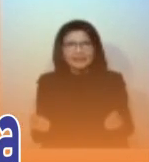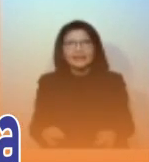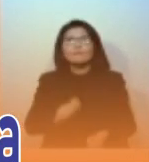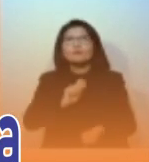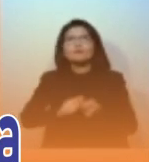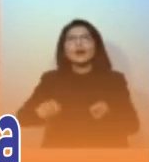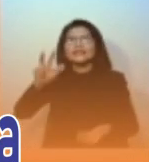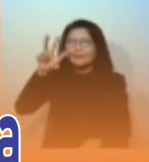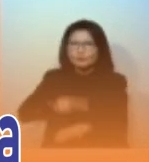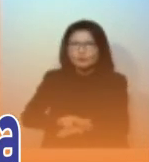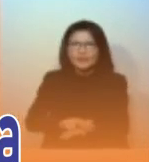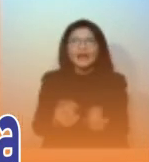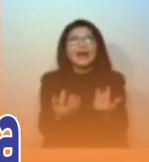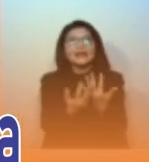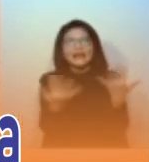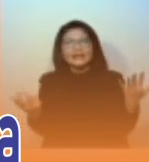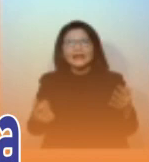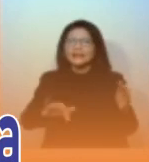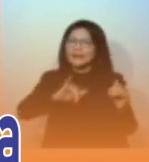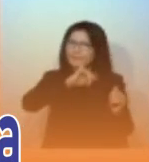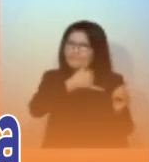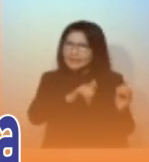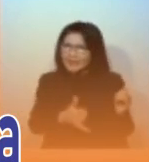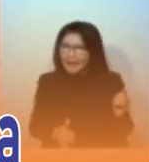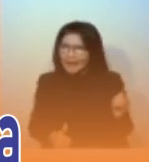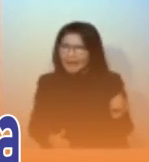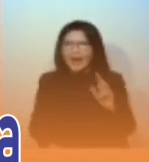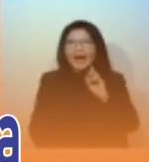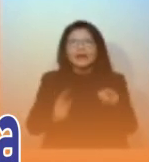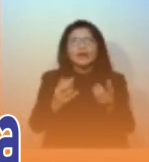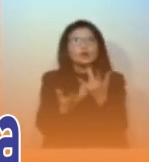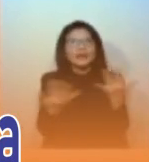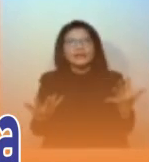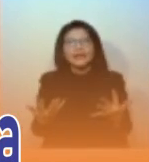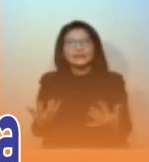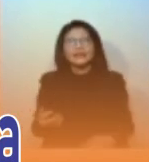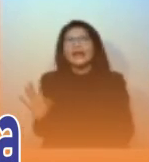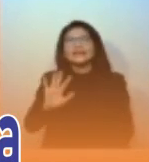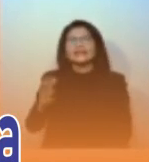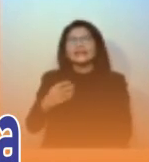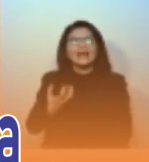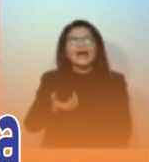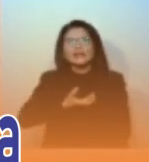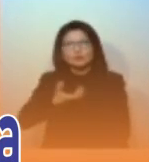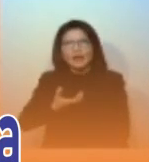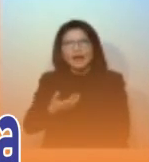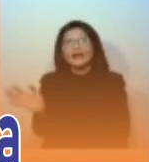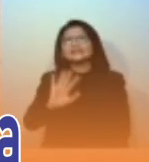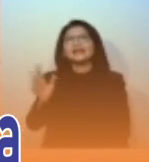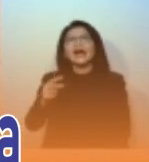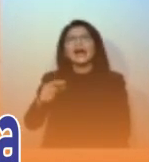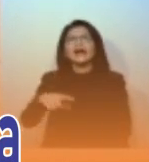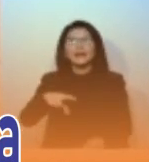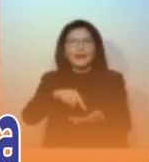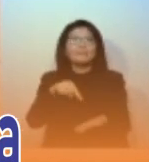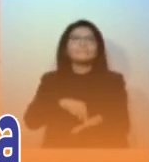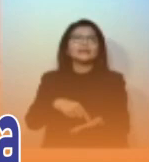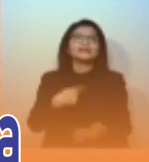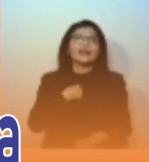putuskan, rakyat yang menilai. Kalau rakyat tidak suka Prabowo dan Gibran, nggak usah pilih kami,